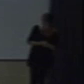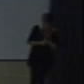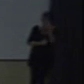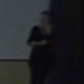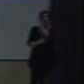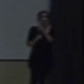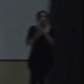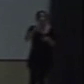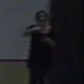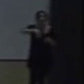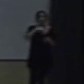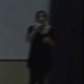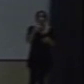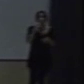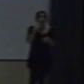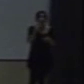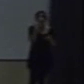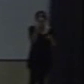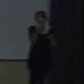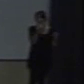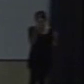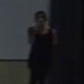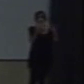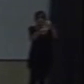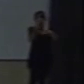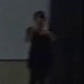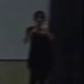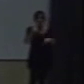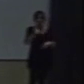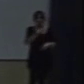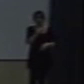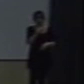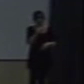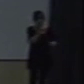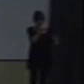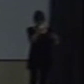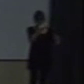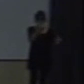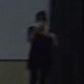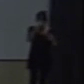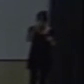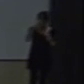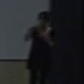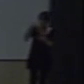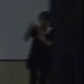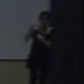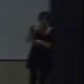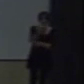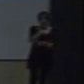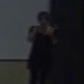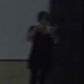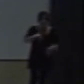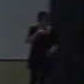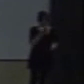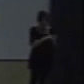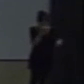S'ha d'opinar de tantes coses i s'ha d'estar tan format en tants fronts que després jo no sé si això és tan instantani que només